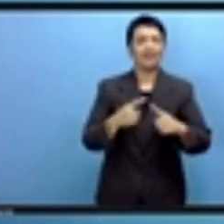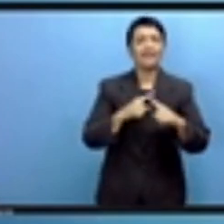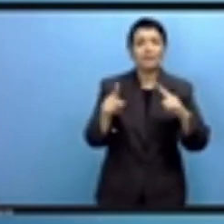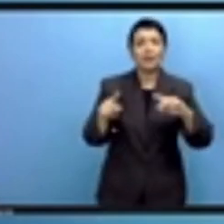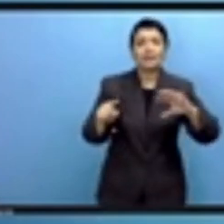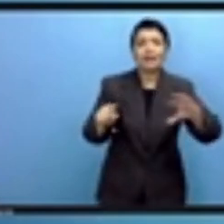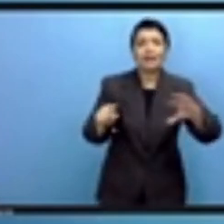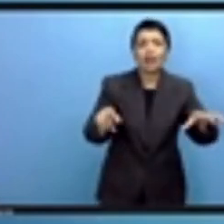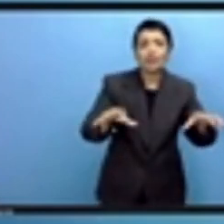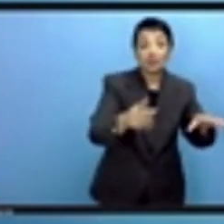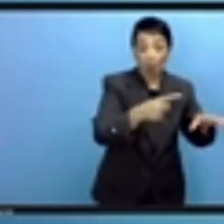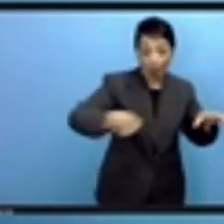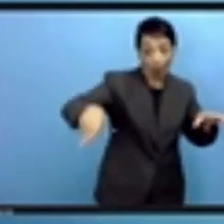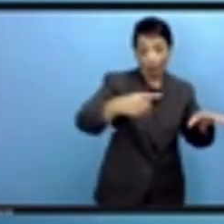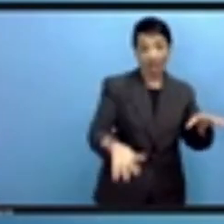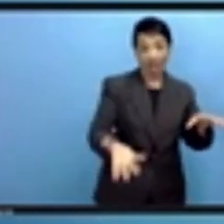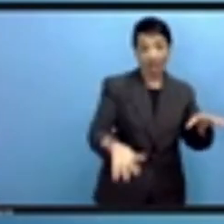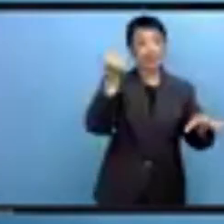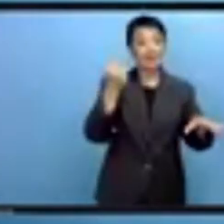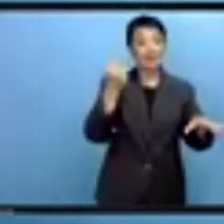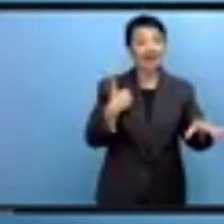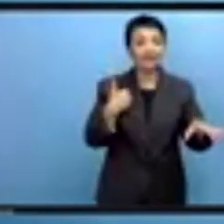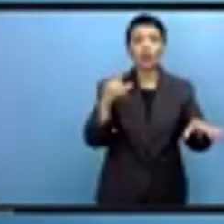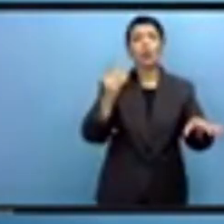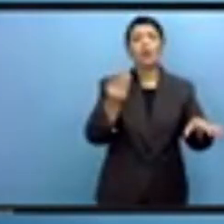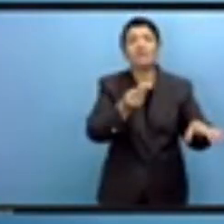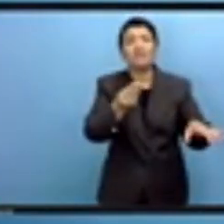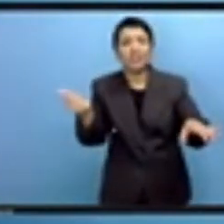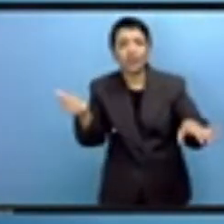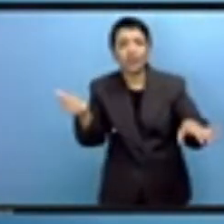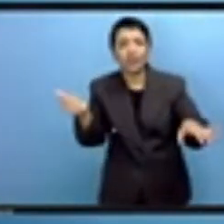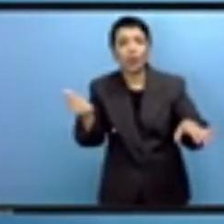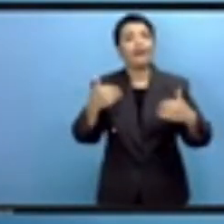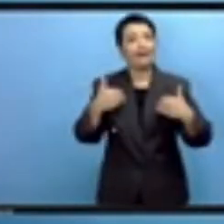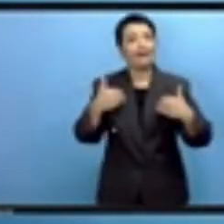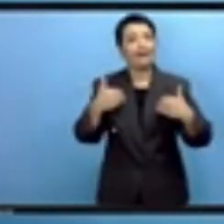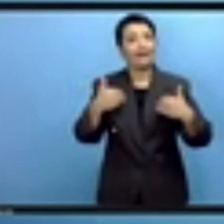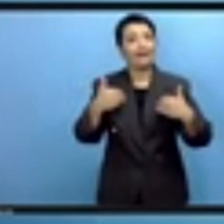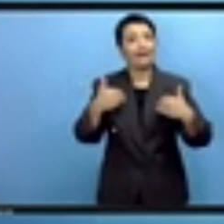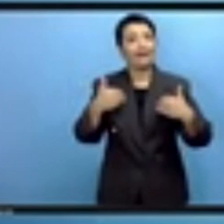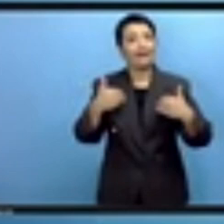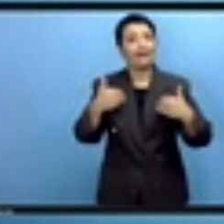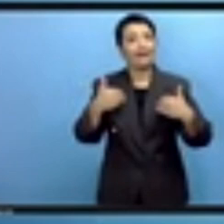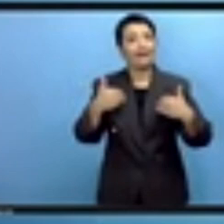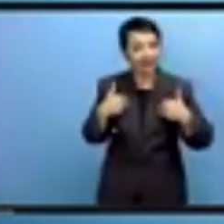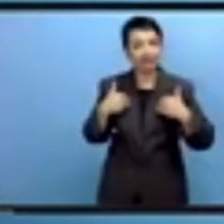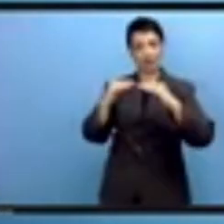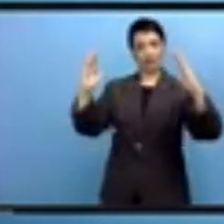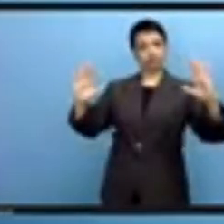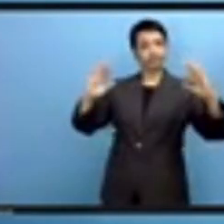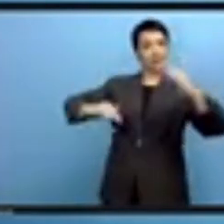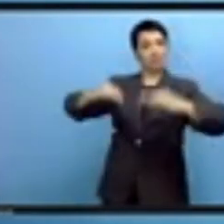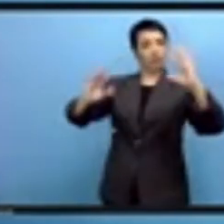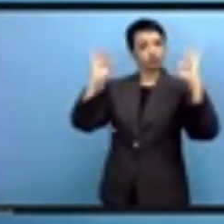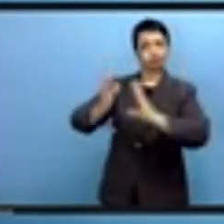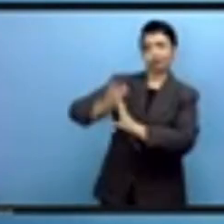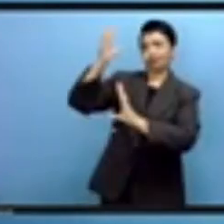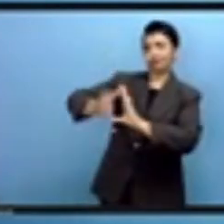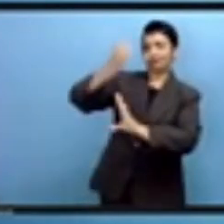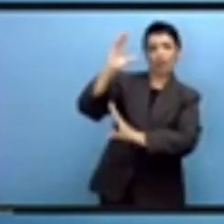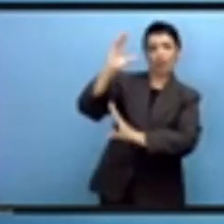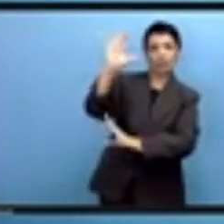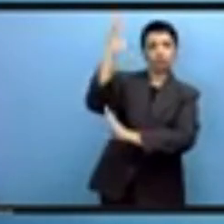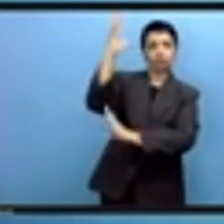品都是我们的词汇，但是全球有很少的国家能够认识